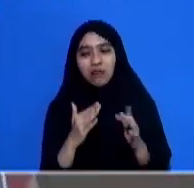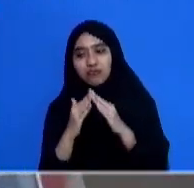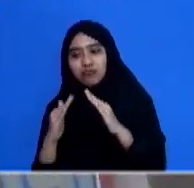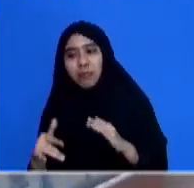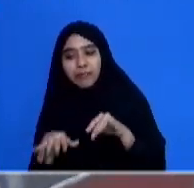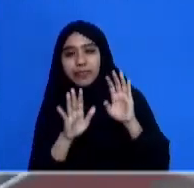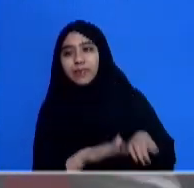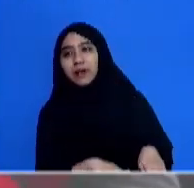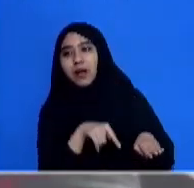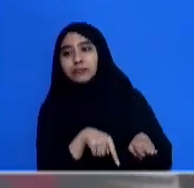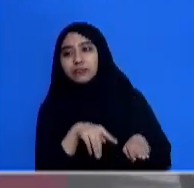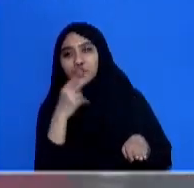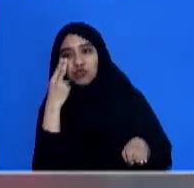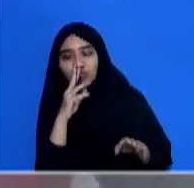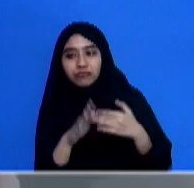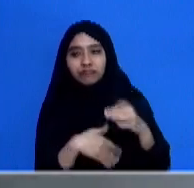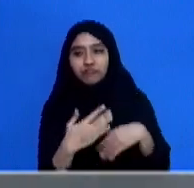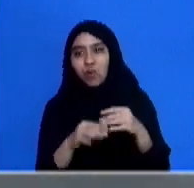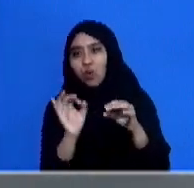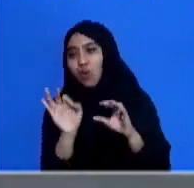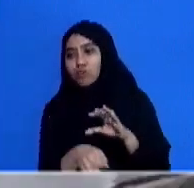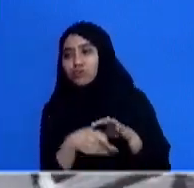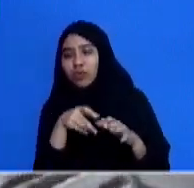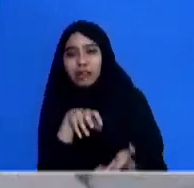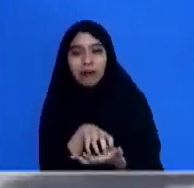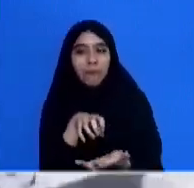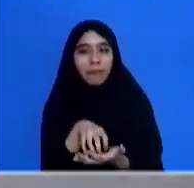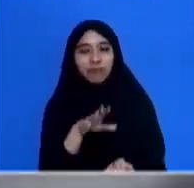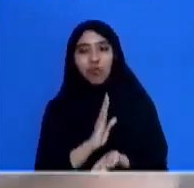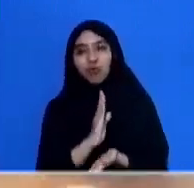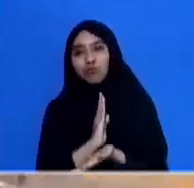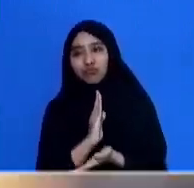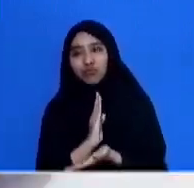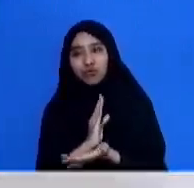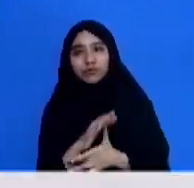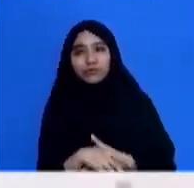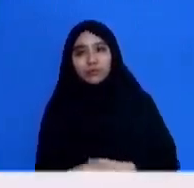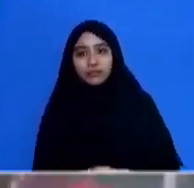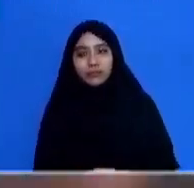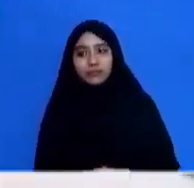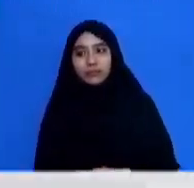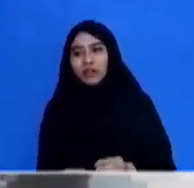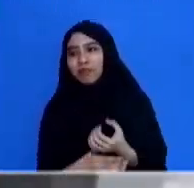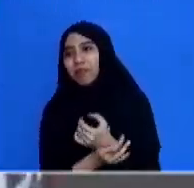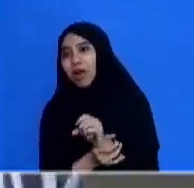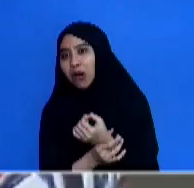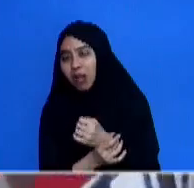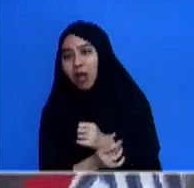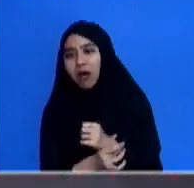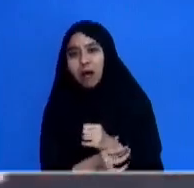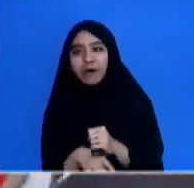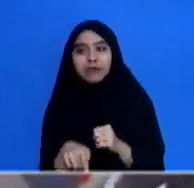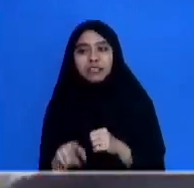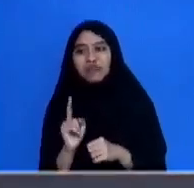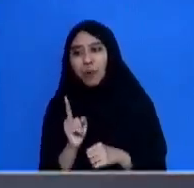proses eksekusi pengosongan yang berada di Dusun Kurahan Desa Borobudur, Kecamatan Borobudur, Kabupaten Magelang, Jawa Tengah. Lantaran